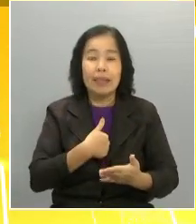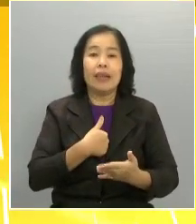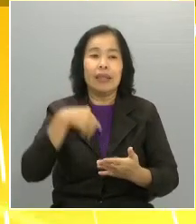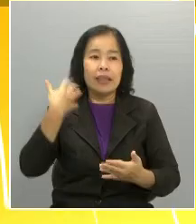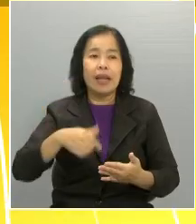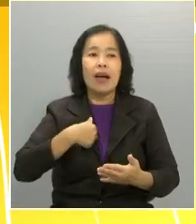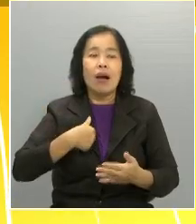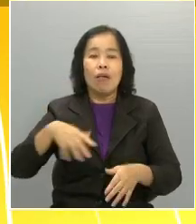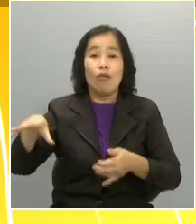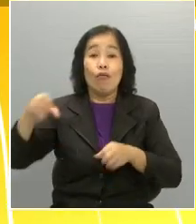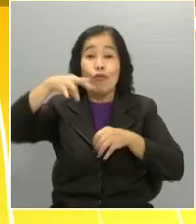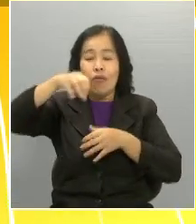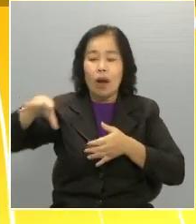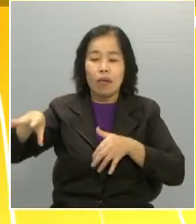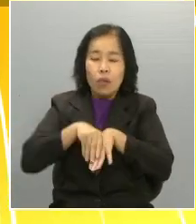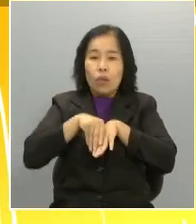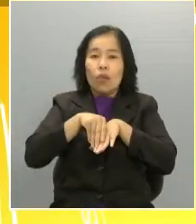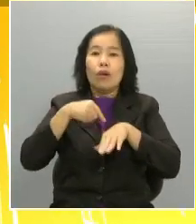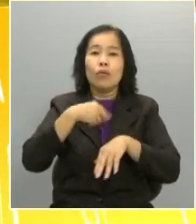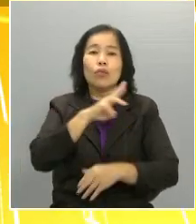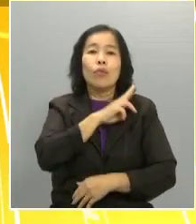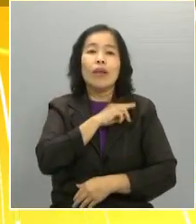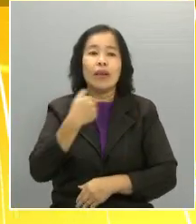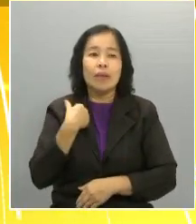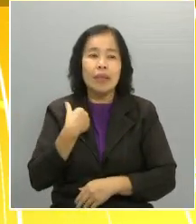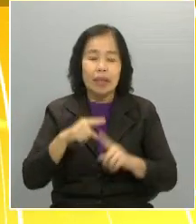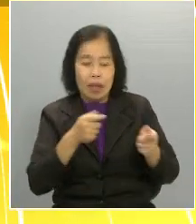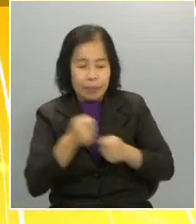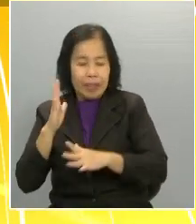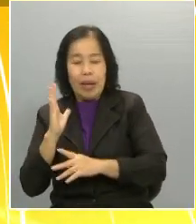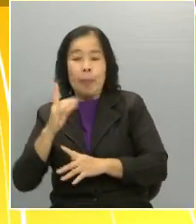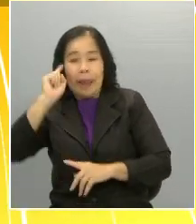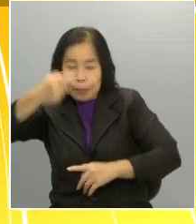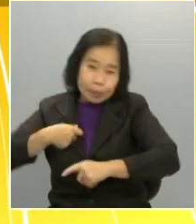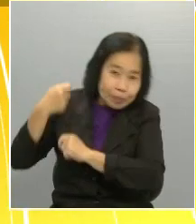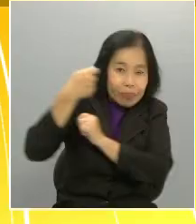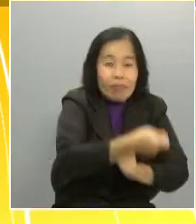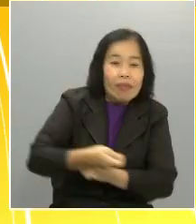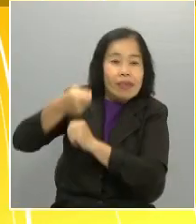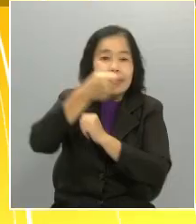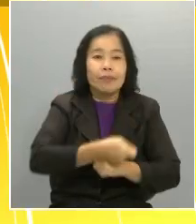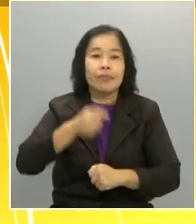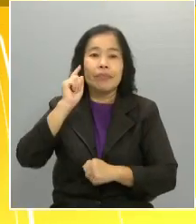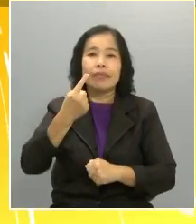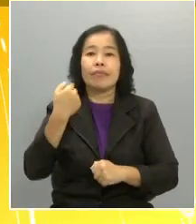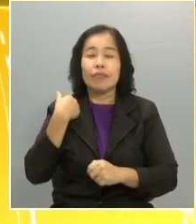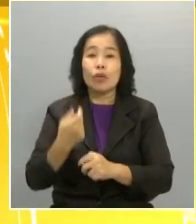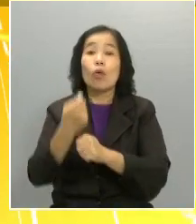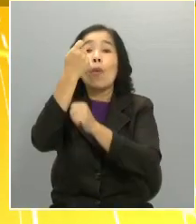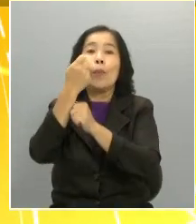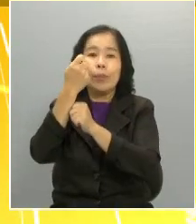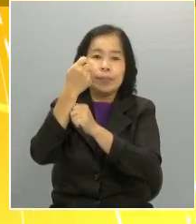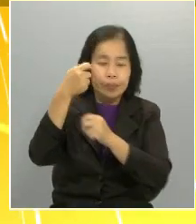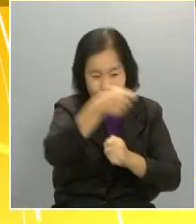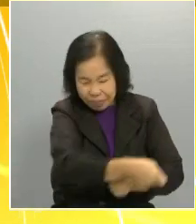ลยโดนดูดไปที่ขาก่อนก็เลยถอยออกมาตั้งหลักก่อนก็เลยมีคนเหมือนที่เอาร่มมาให้แล้วก็พยายามดึงน้องออก